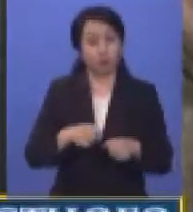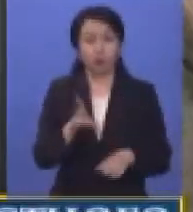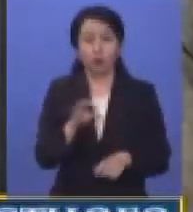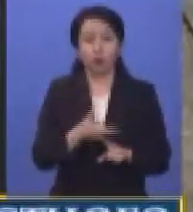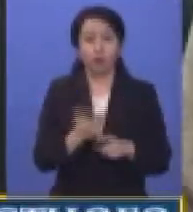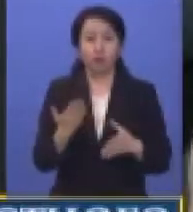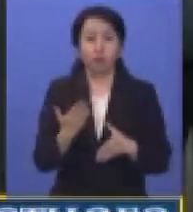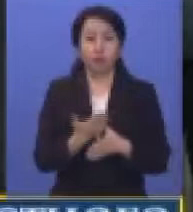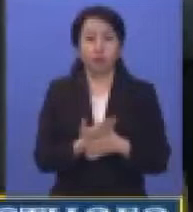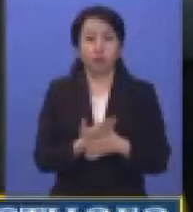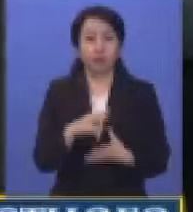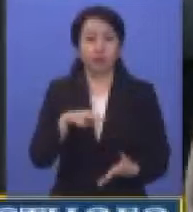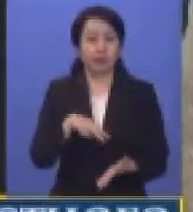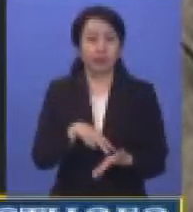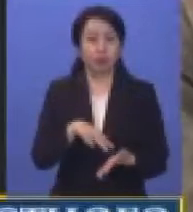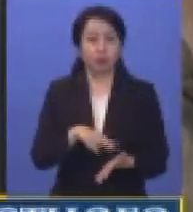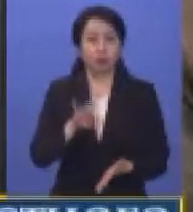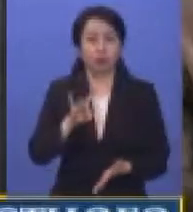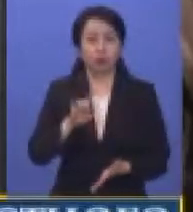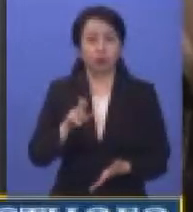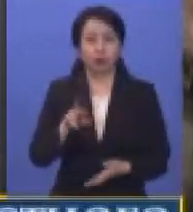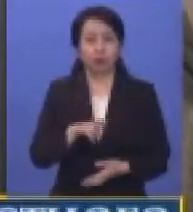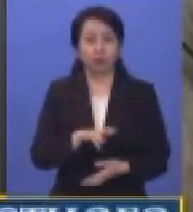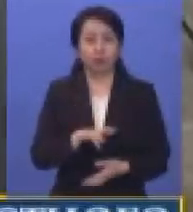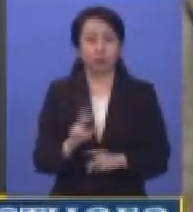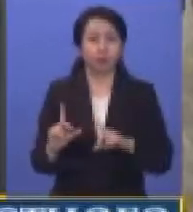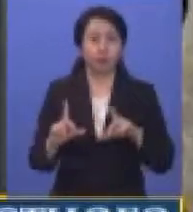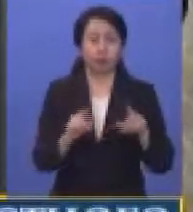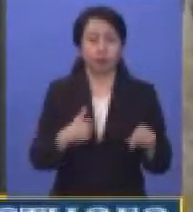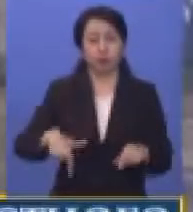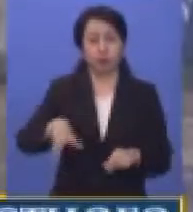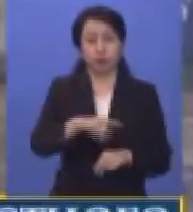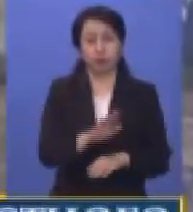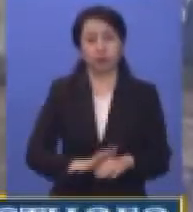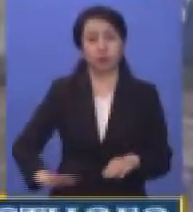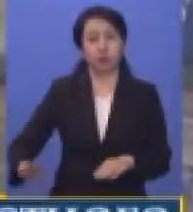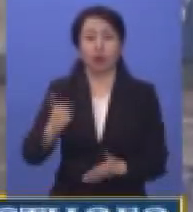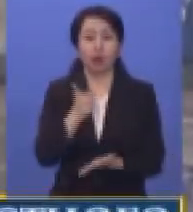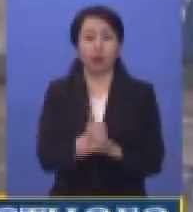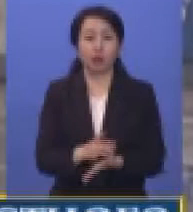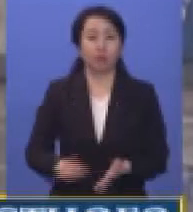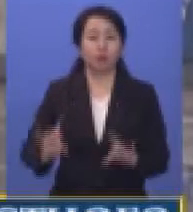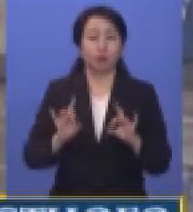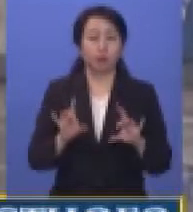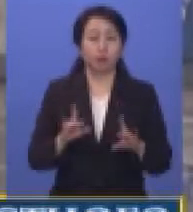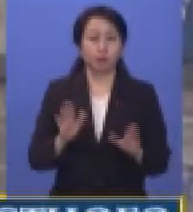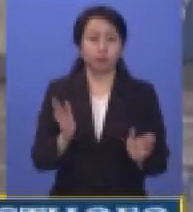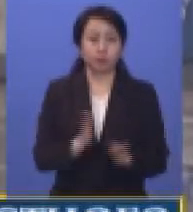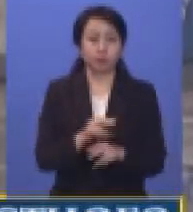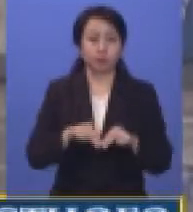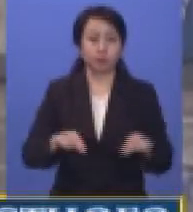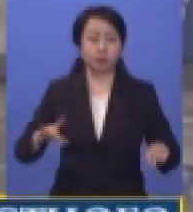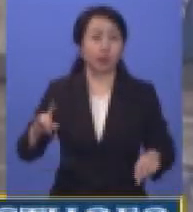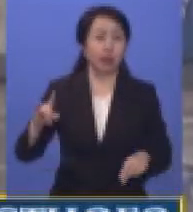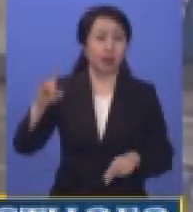за счет стоимости угля и за счет стоимости перевозок. Но это по всей стране. Кроме этого, глава региона рассказал и о судьбе Петропавловского